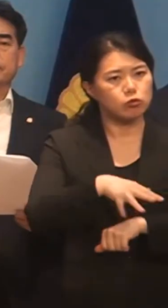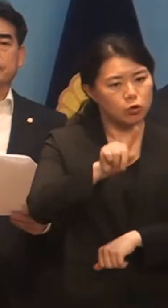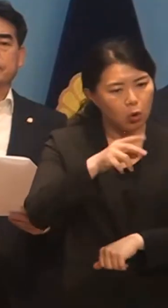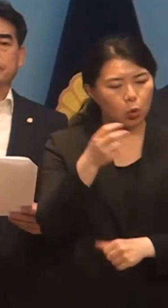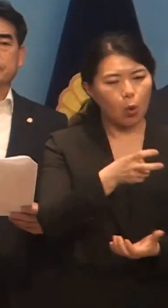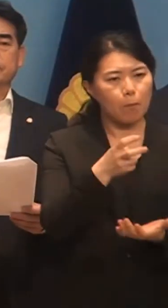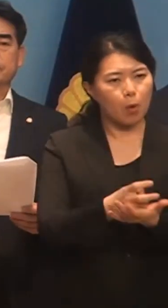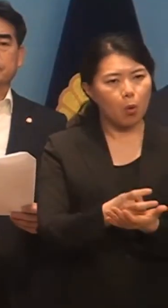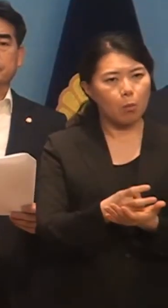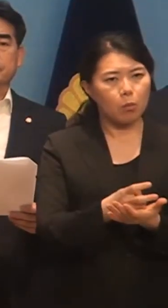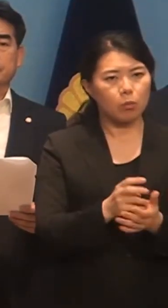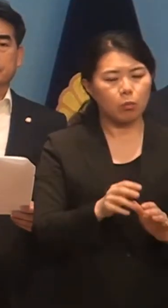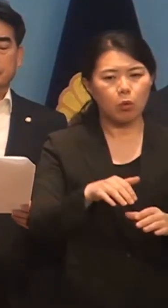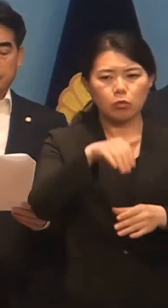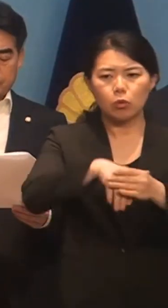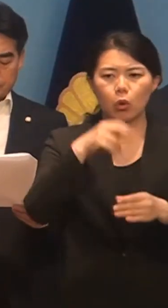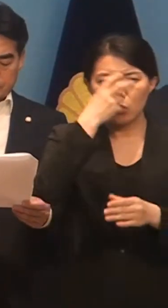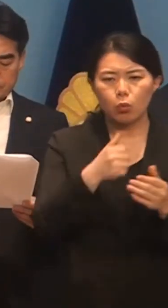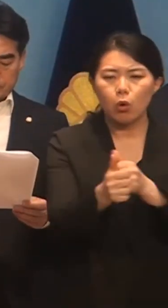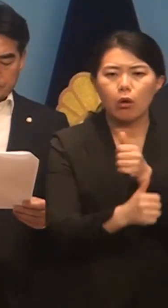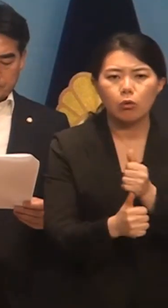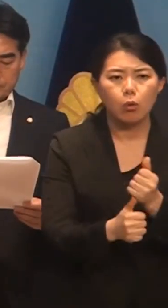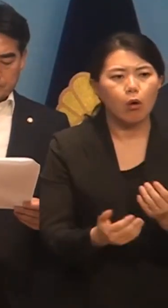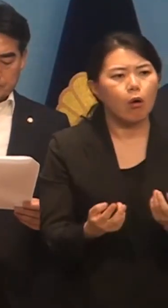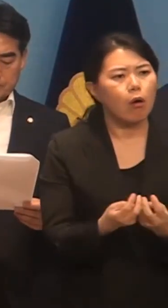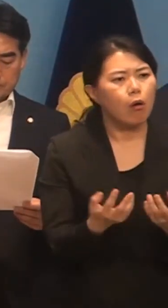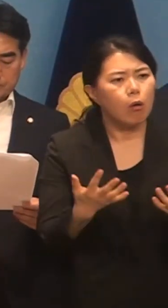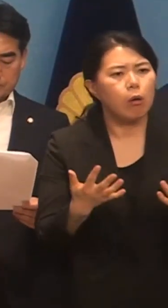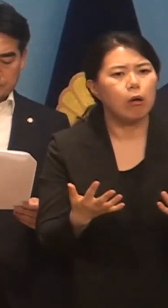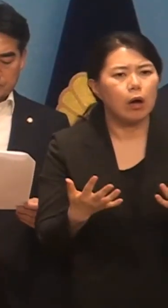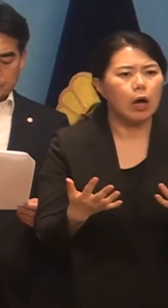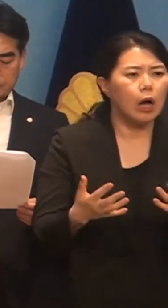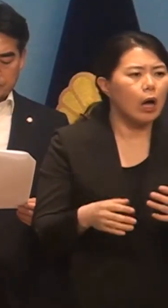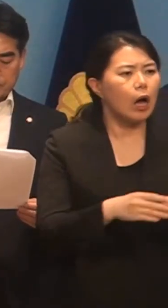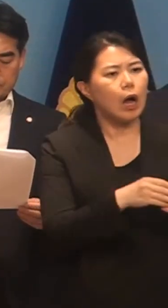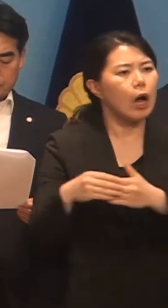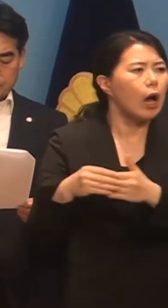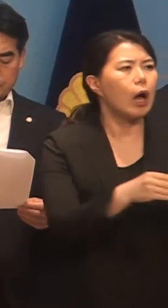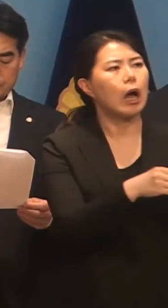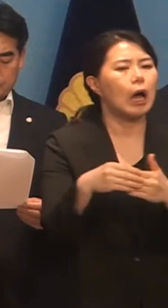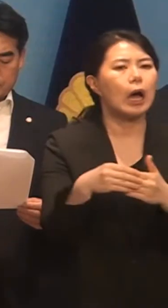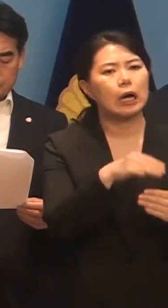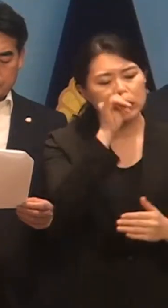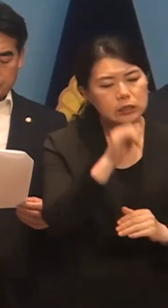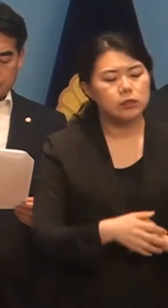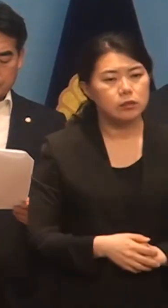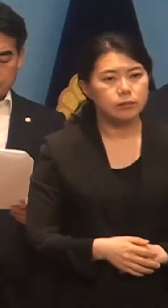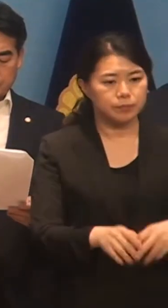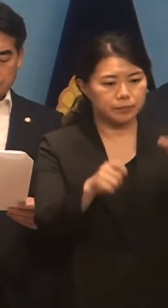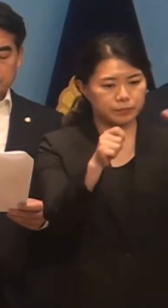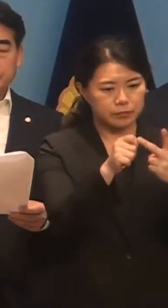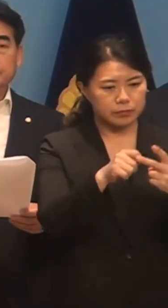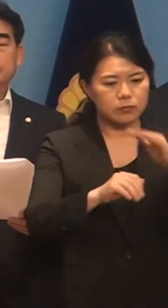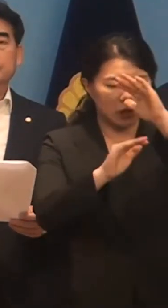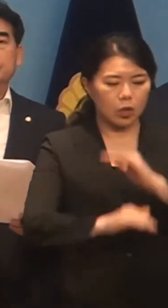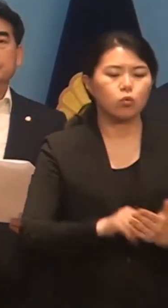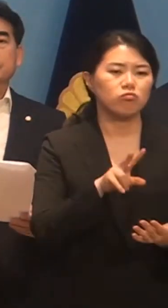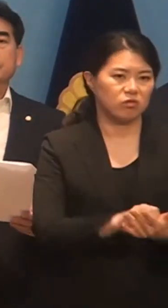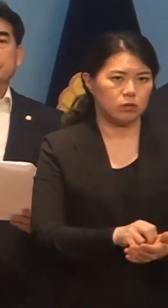법안 소관 부처인 선관위로서도 두 손 놓고 끌려다닐 수밖에 없습니다. 둘째, 내용상